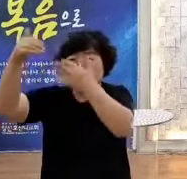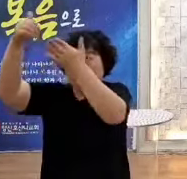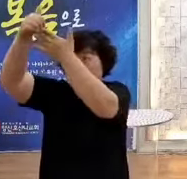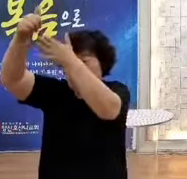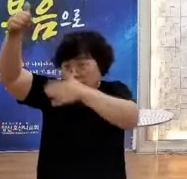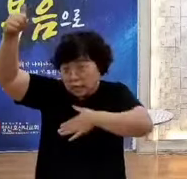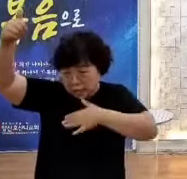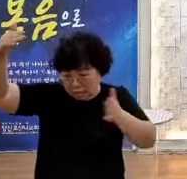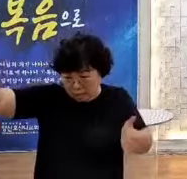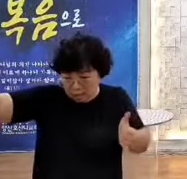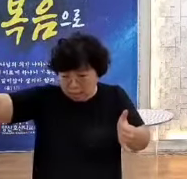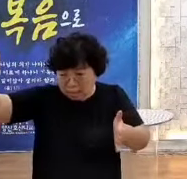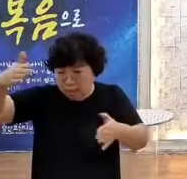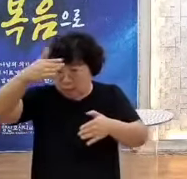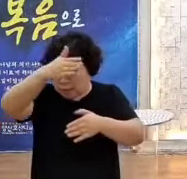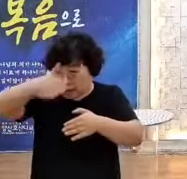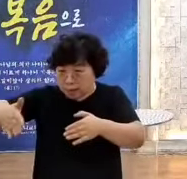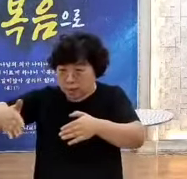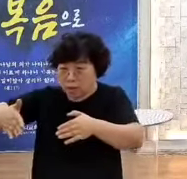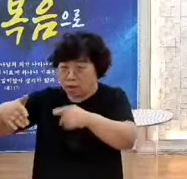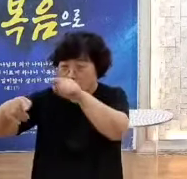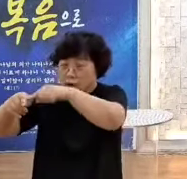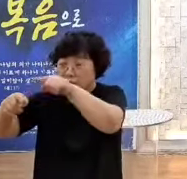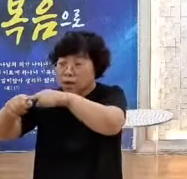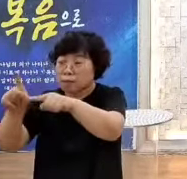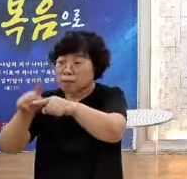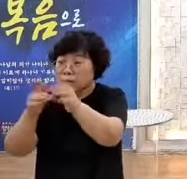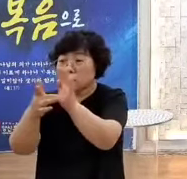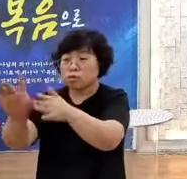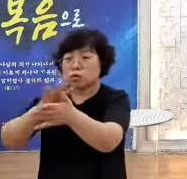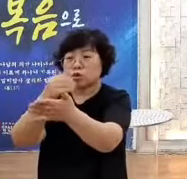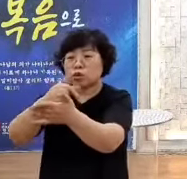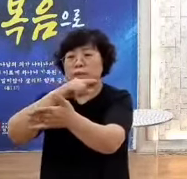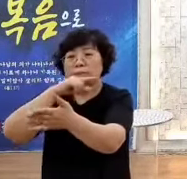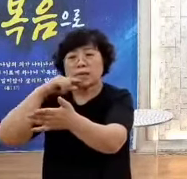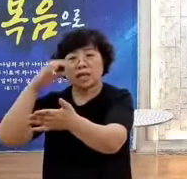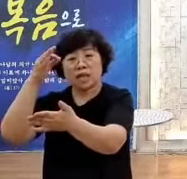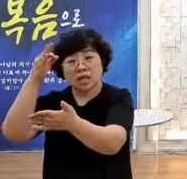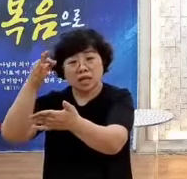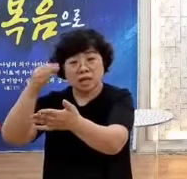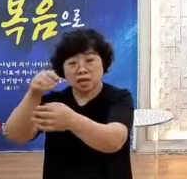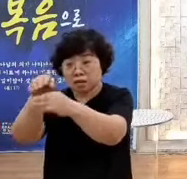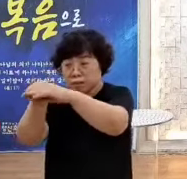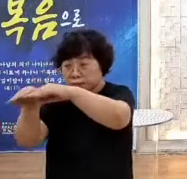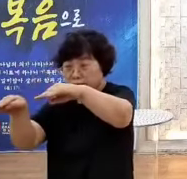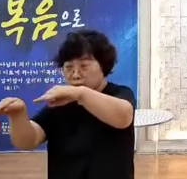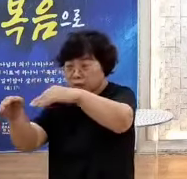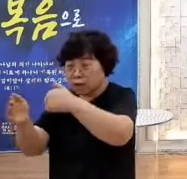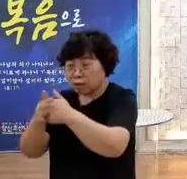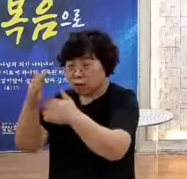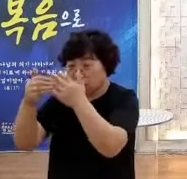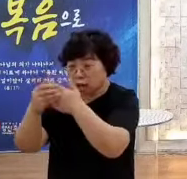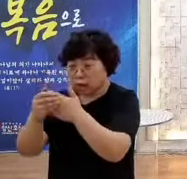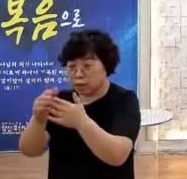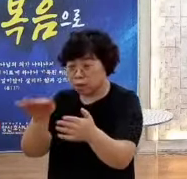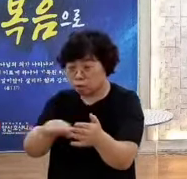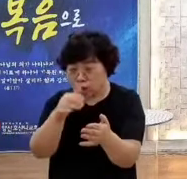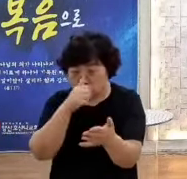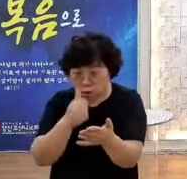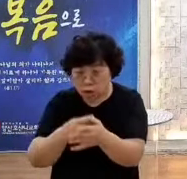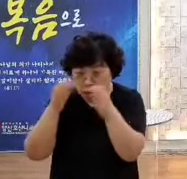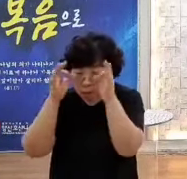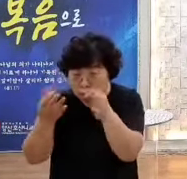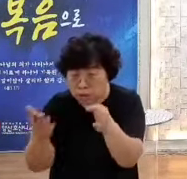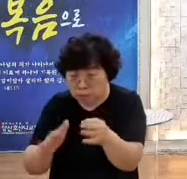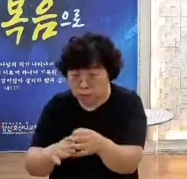말씀. 구원은 그런 게 아니에요. 오직 예수 그리스도의 십자가 보혈, 그 공로로